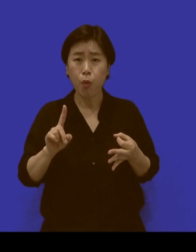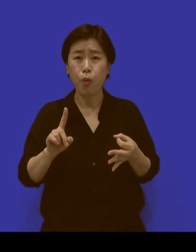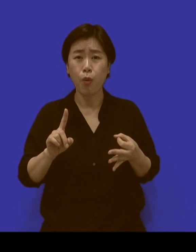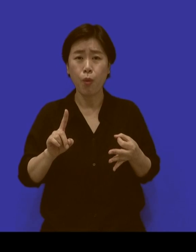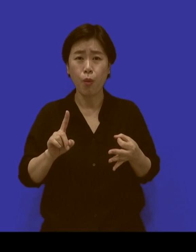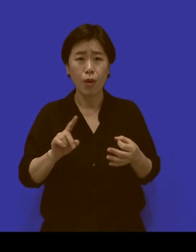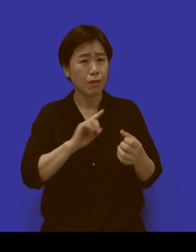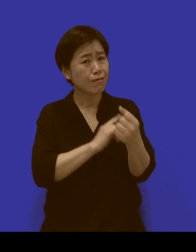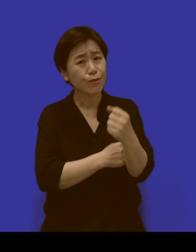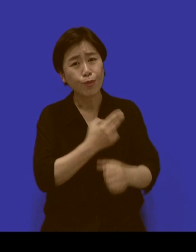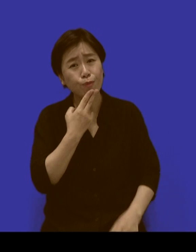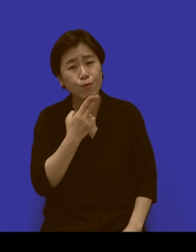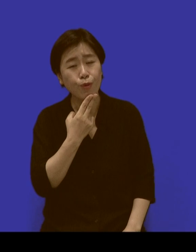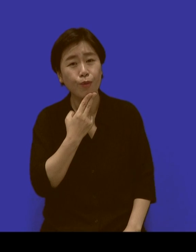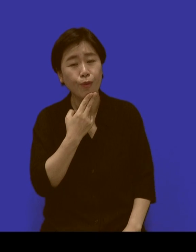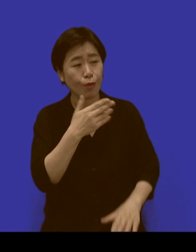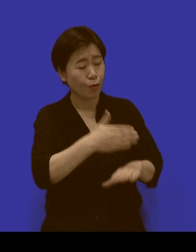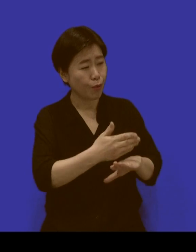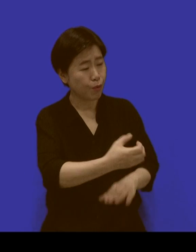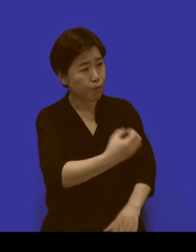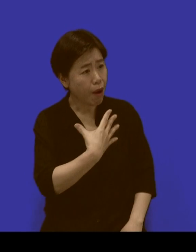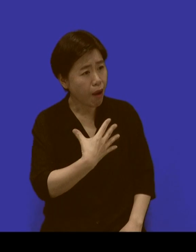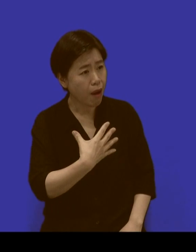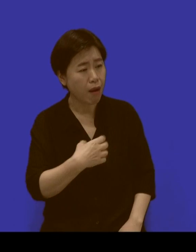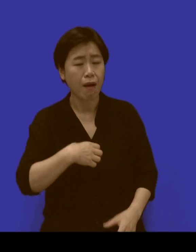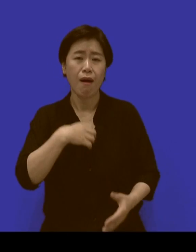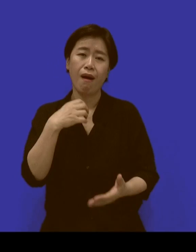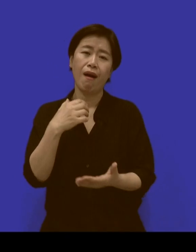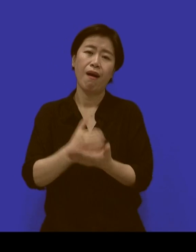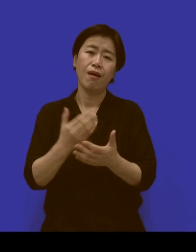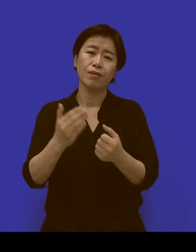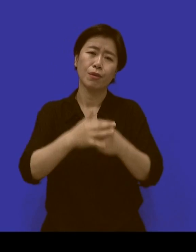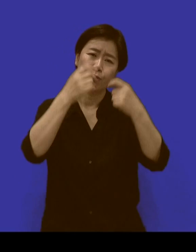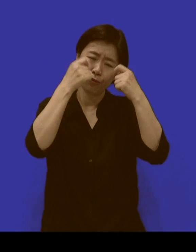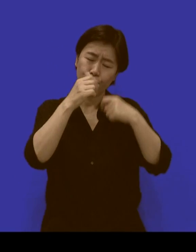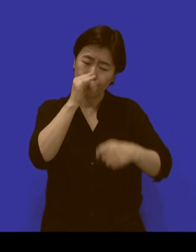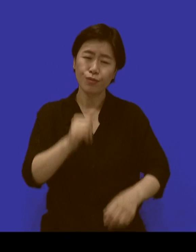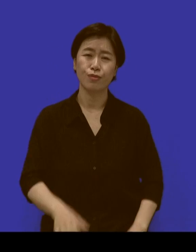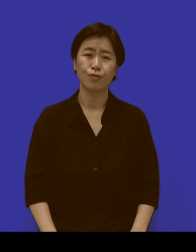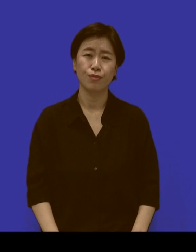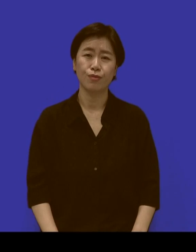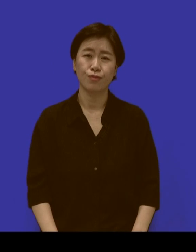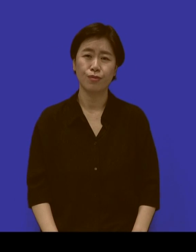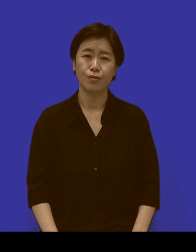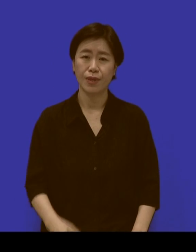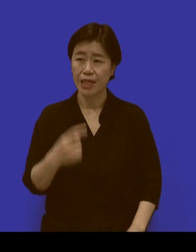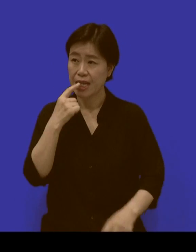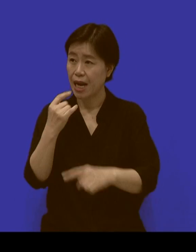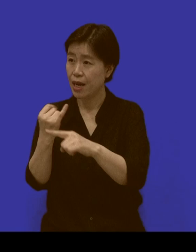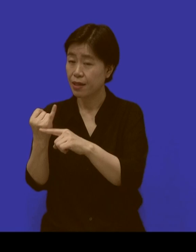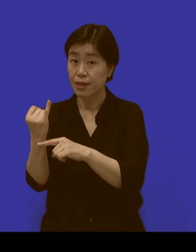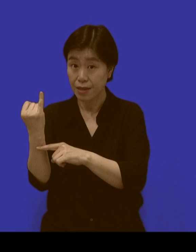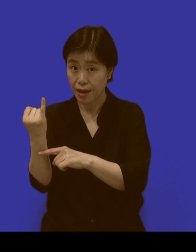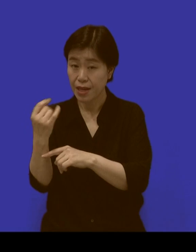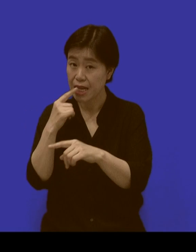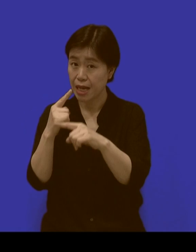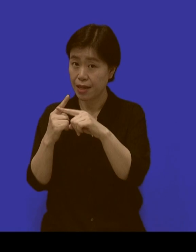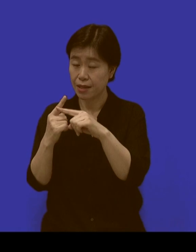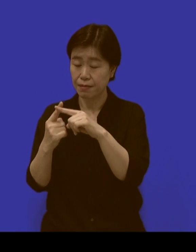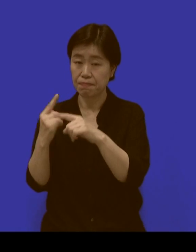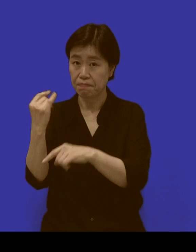울었어요. 진짜 제자들을 봐도 너무 고맙고 환자를 봐도 고맙고 간호사들을 봐도 고맙고 그래서